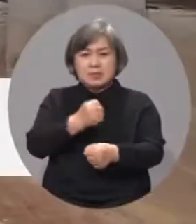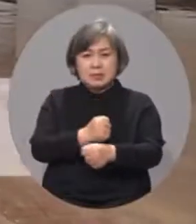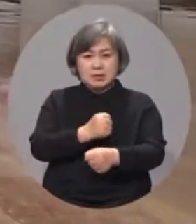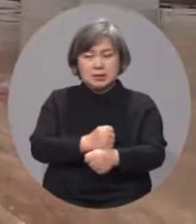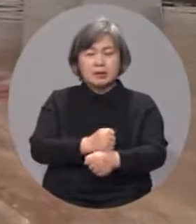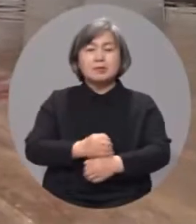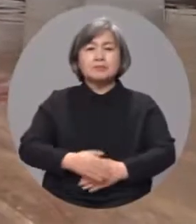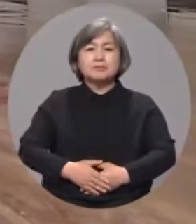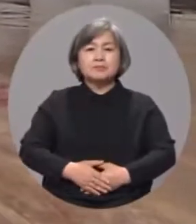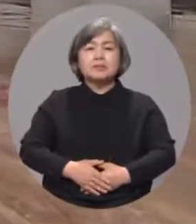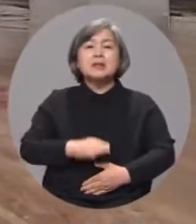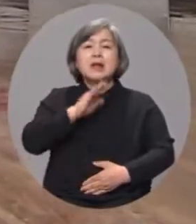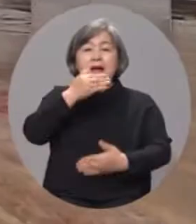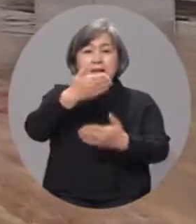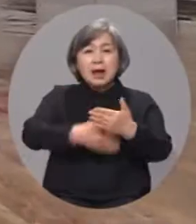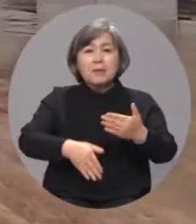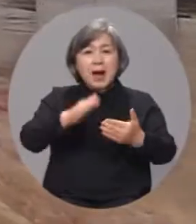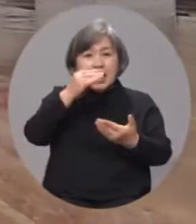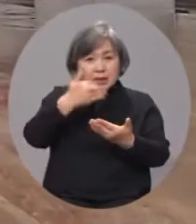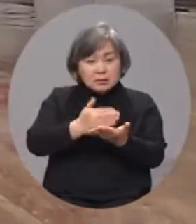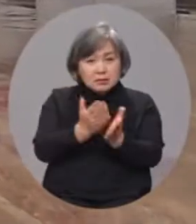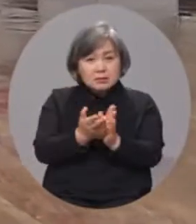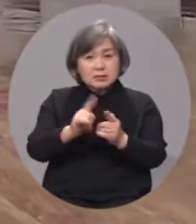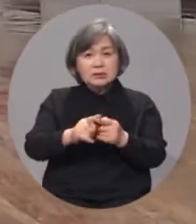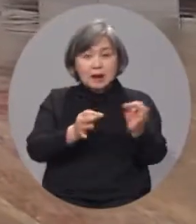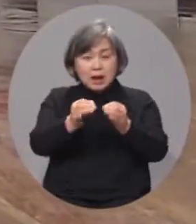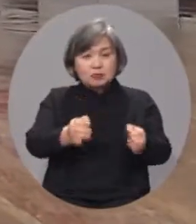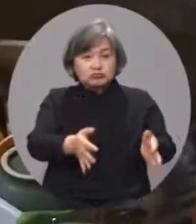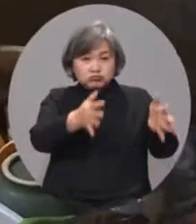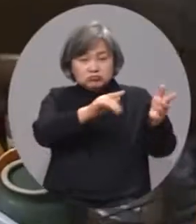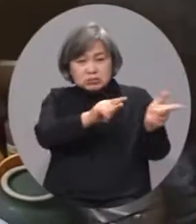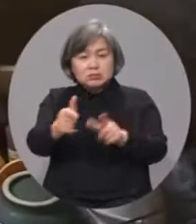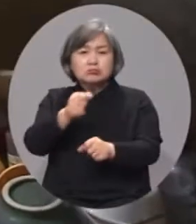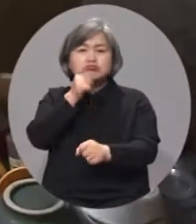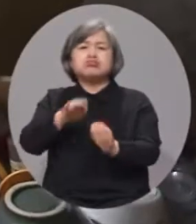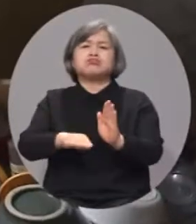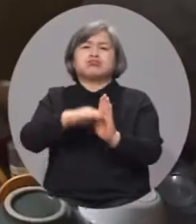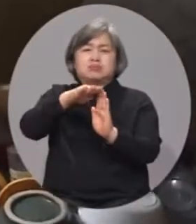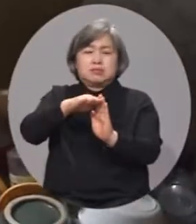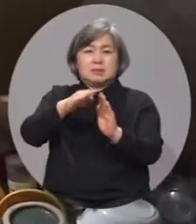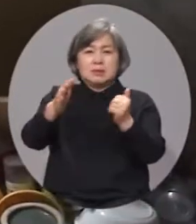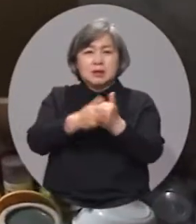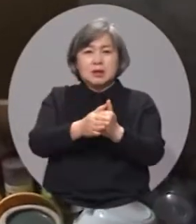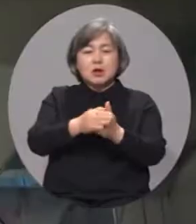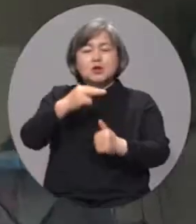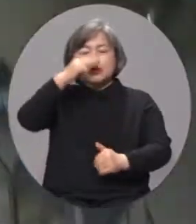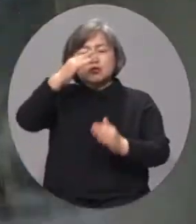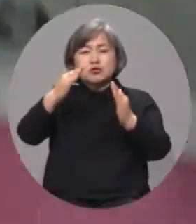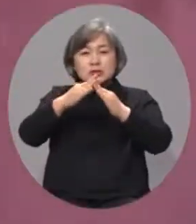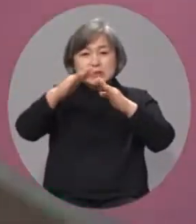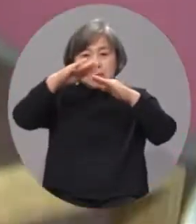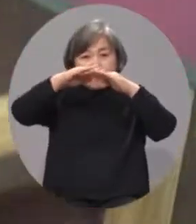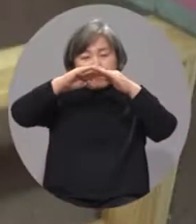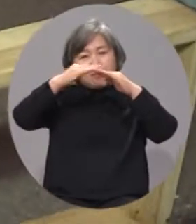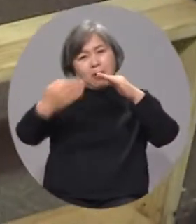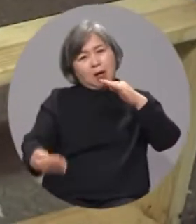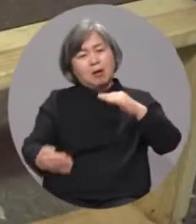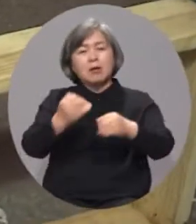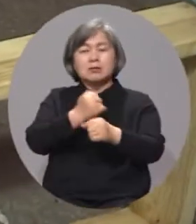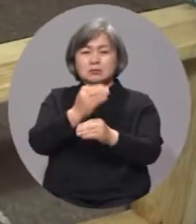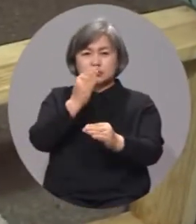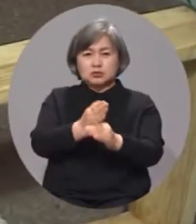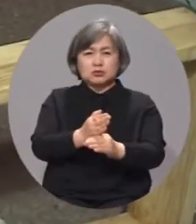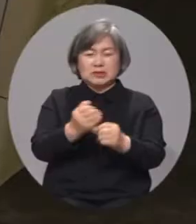간질리셔. 그나마 남아있던 친구 상품이나 가구들은 남김없이 물에 젖고 지하 술집의 천장은 무너져